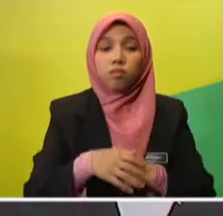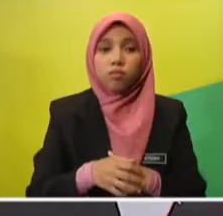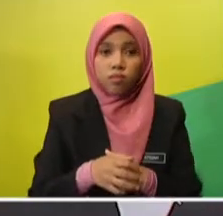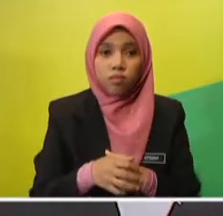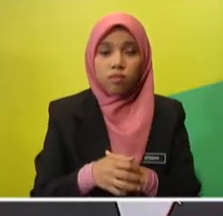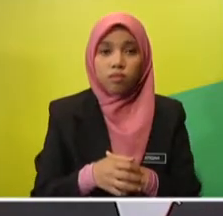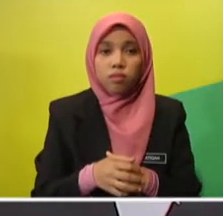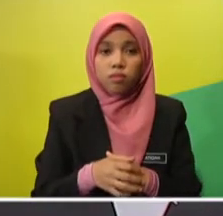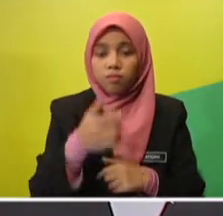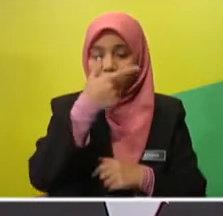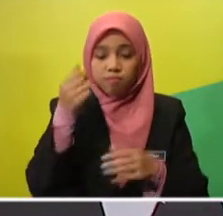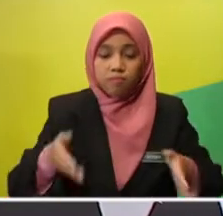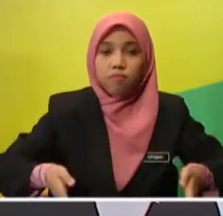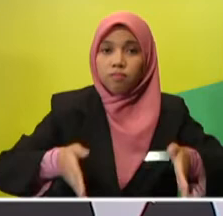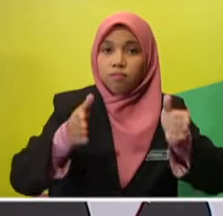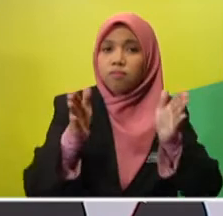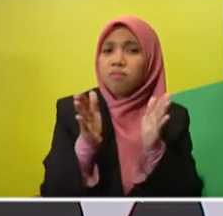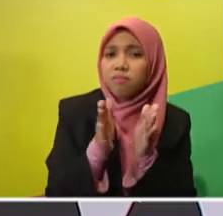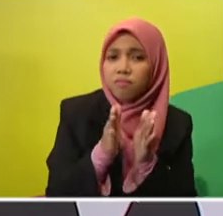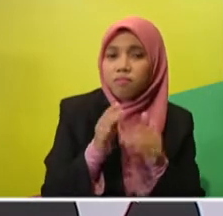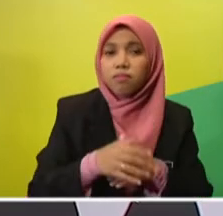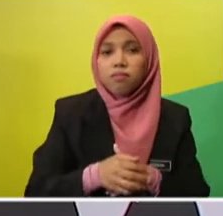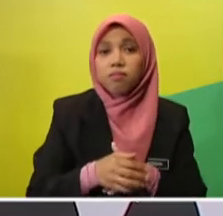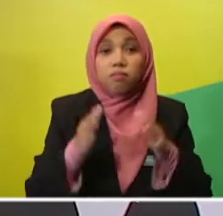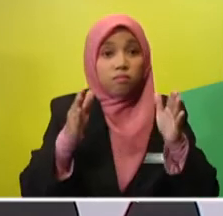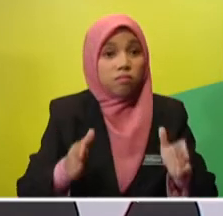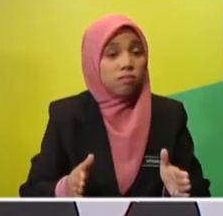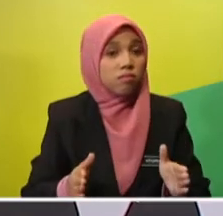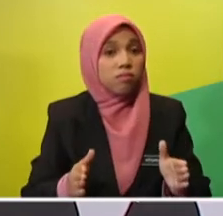Okey. Kemudian pemandu celik akan